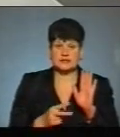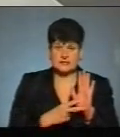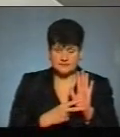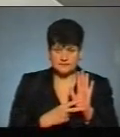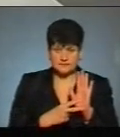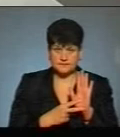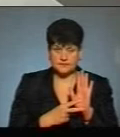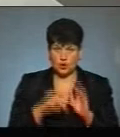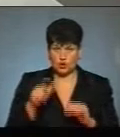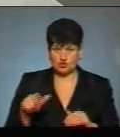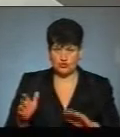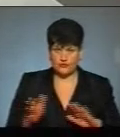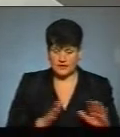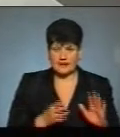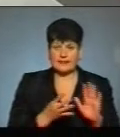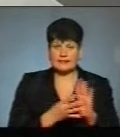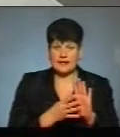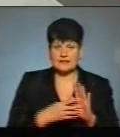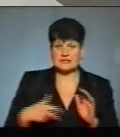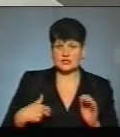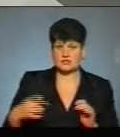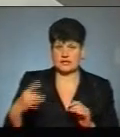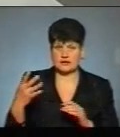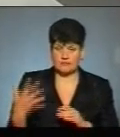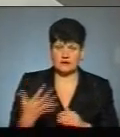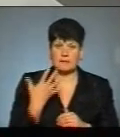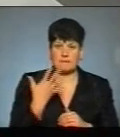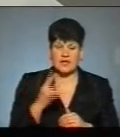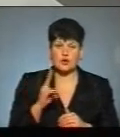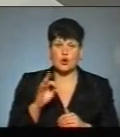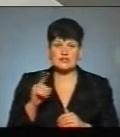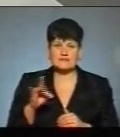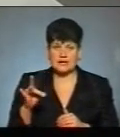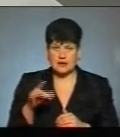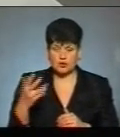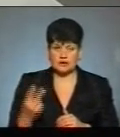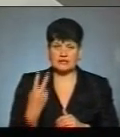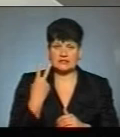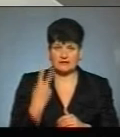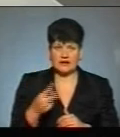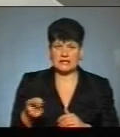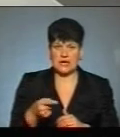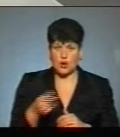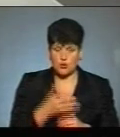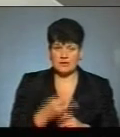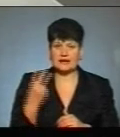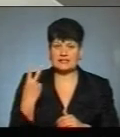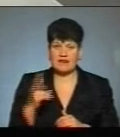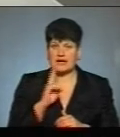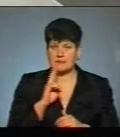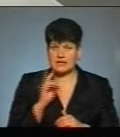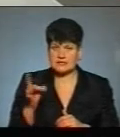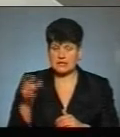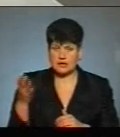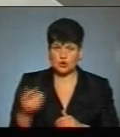67 чоловік. Так. Далі 9 жителів Заліщицького району, 5 жителів Козівського району, 2 жителі міста Тернополя, 2 жителі Кременецького